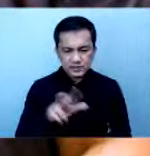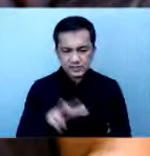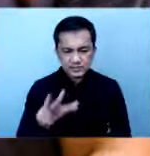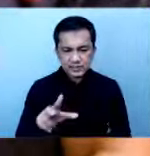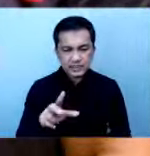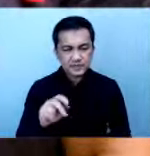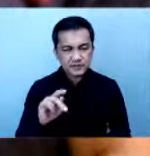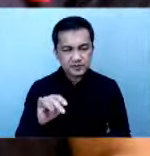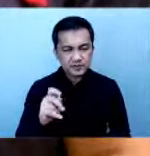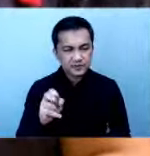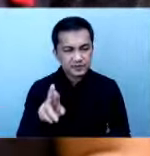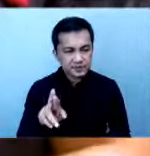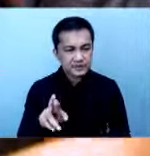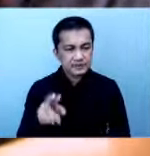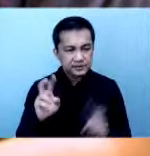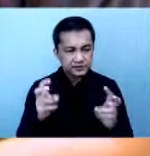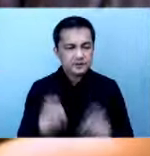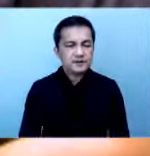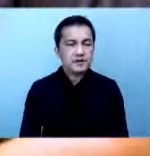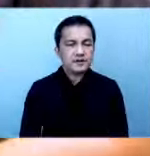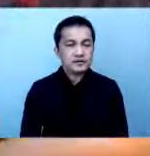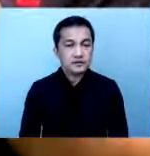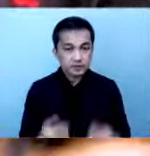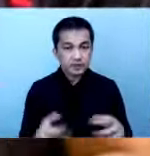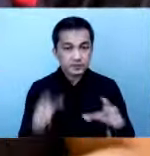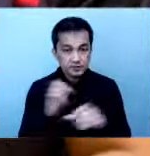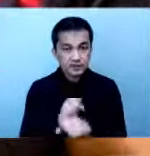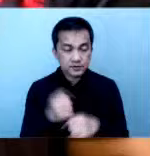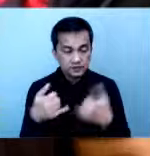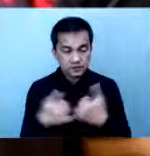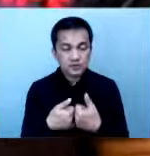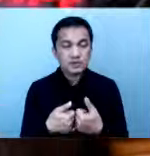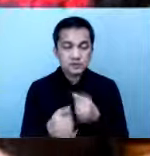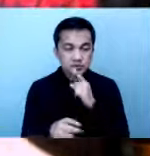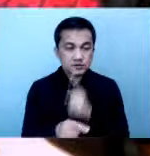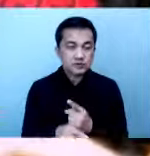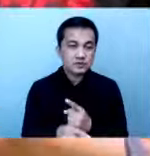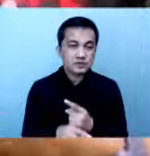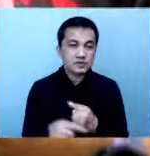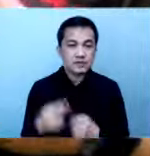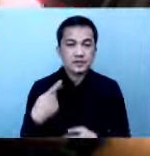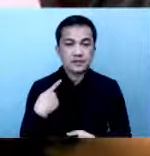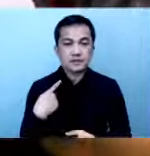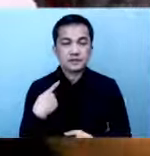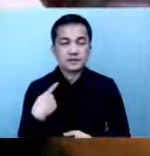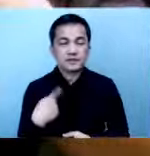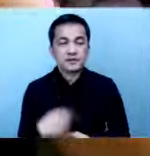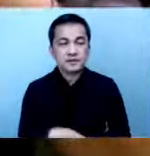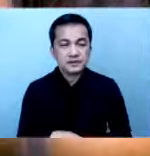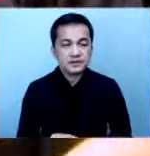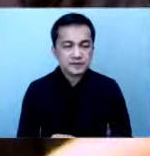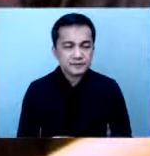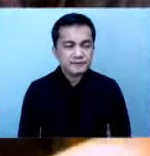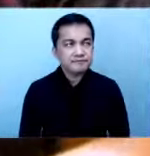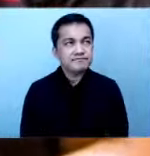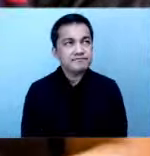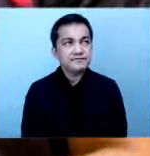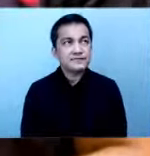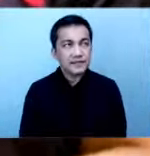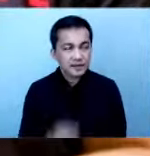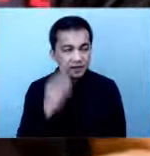sa tinatawag para matapos nyo yung game na yan. For sure, magkakaroon kayo ng experience